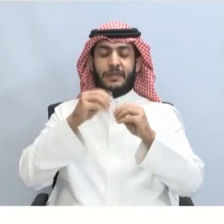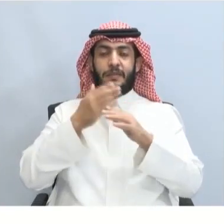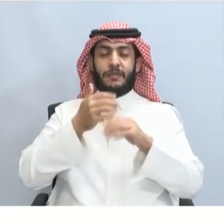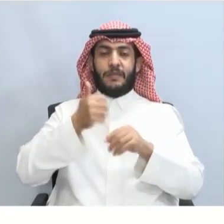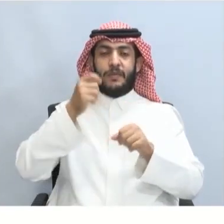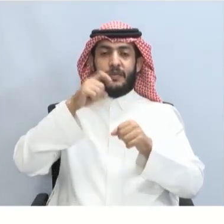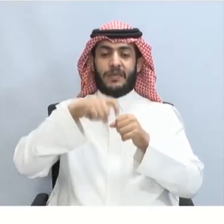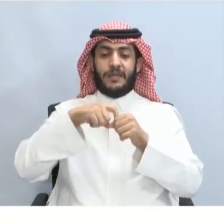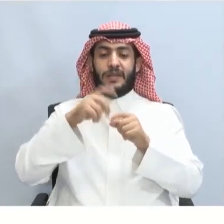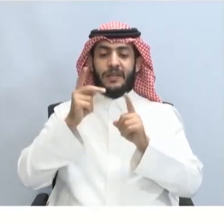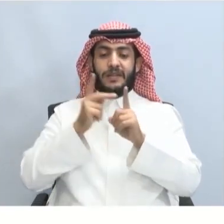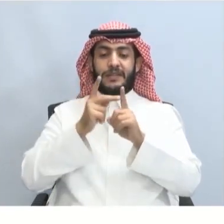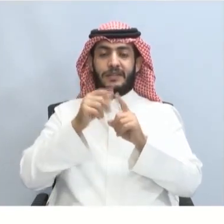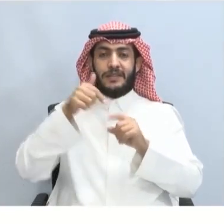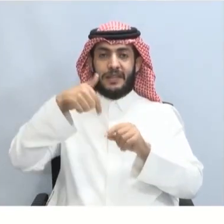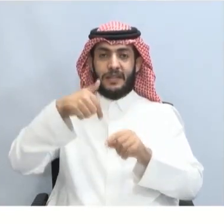الى اتش